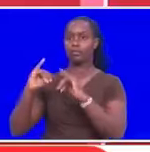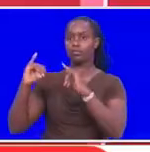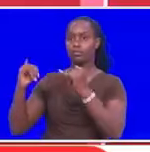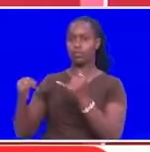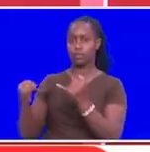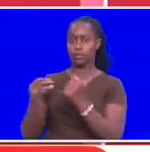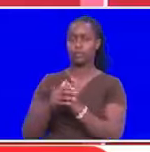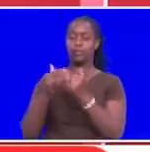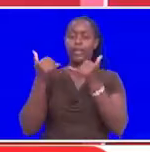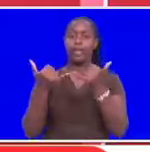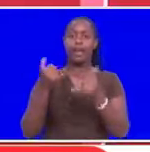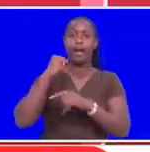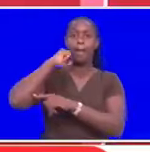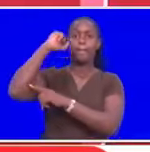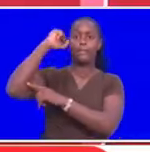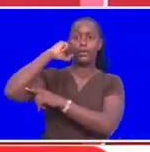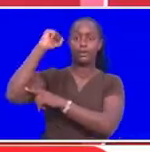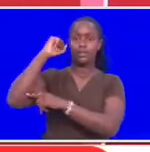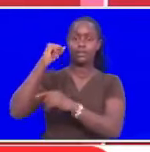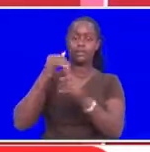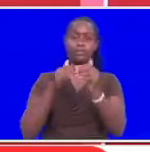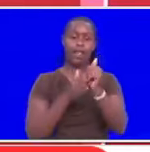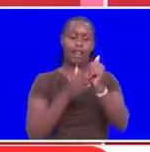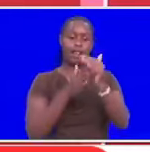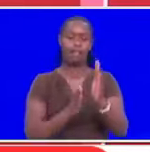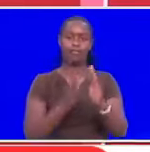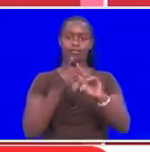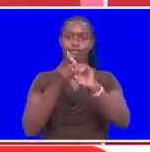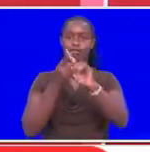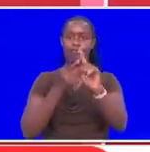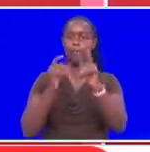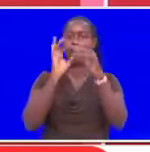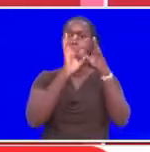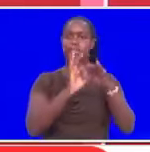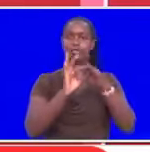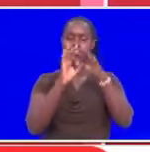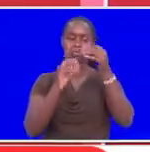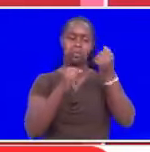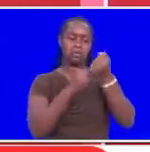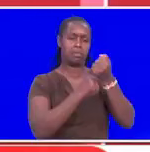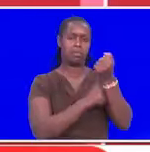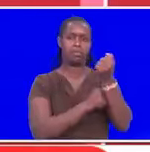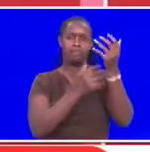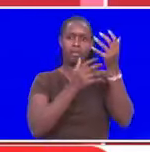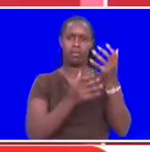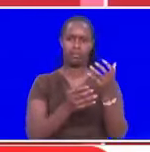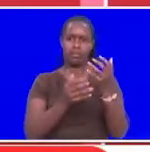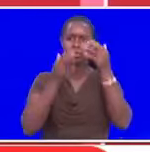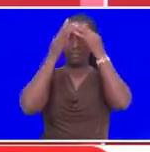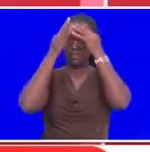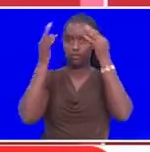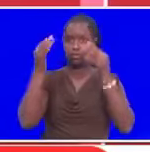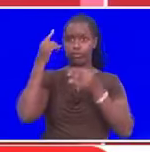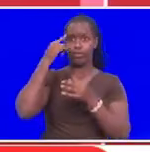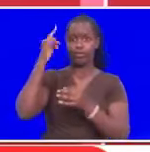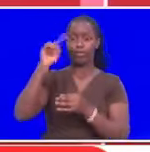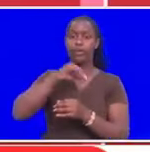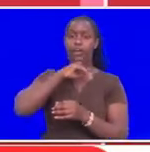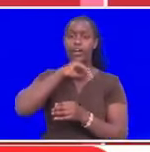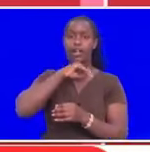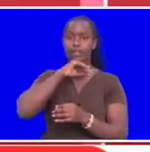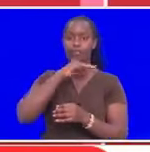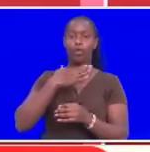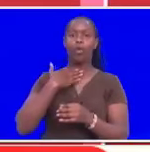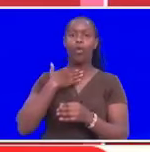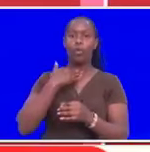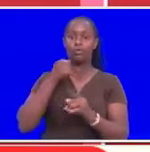Tukiangazia masuala ya siasa, vinara wa muungano wa Azimio wameunga mkono hatua ya kiongozi wa muungano huo Raila Odinga kuwania wadhfa wa mwenyekiti